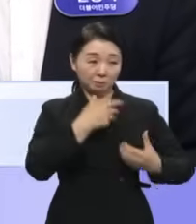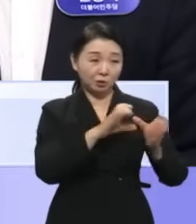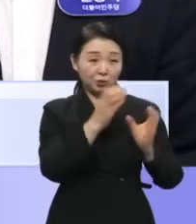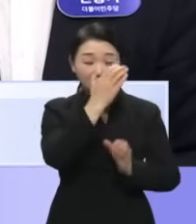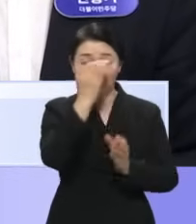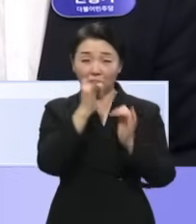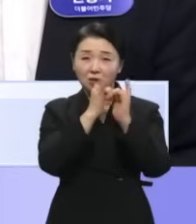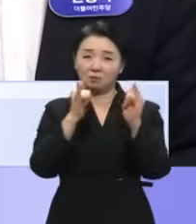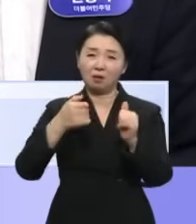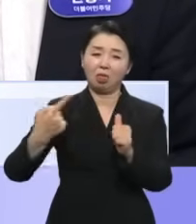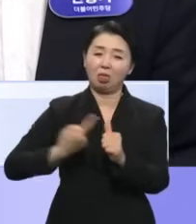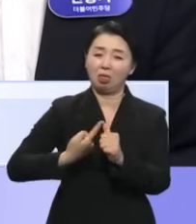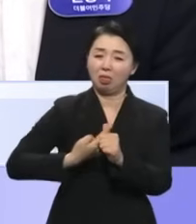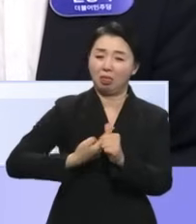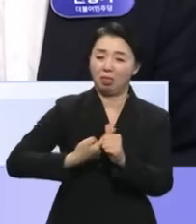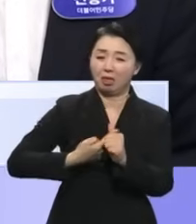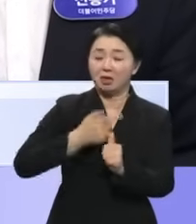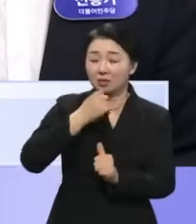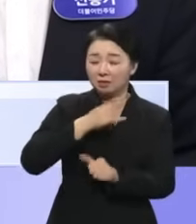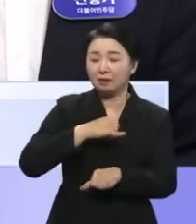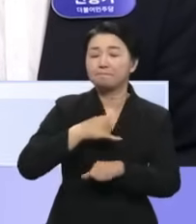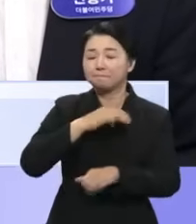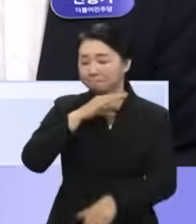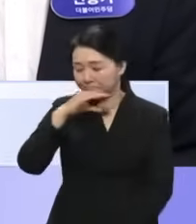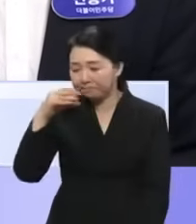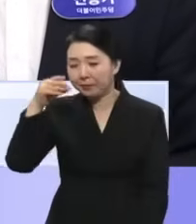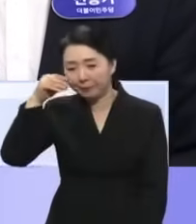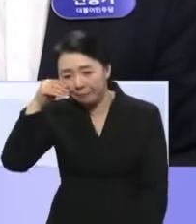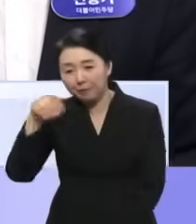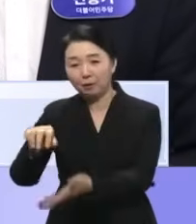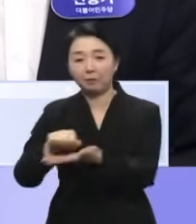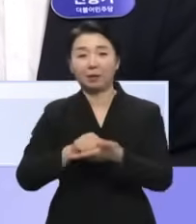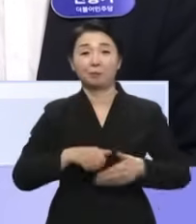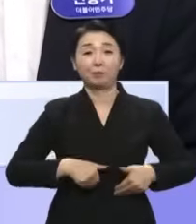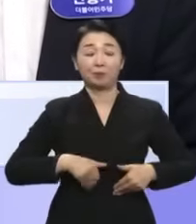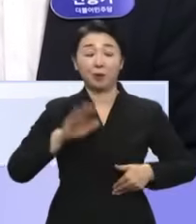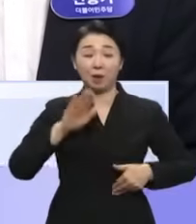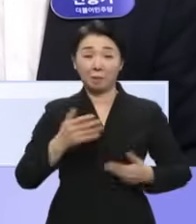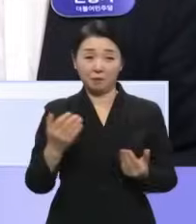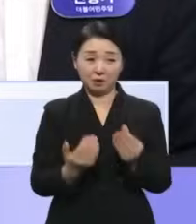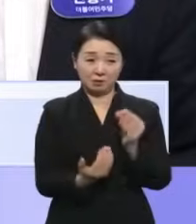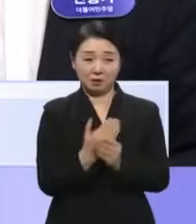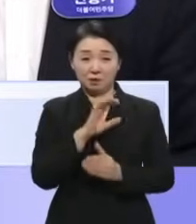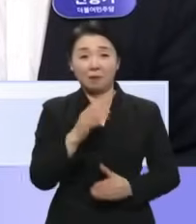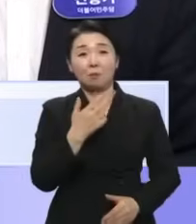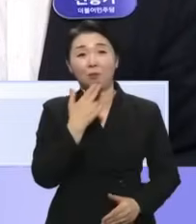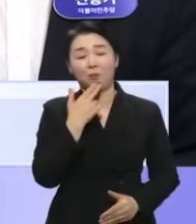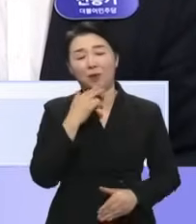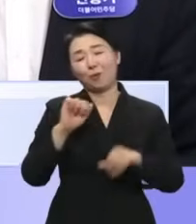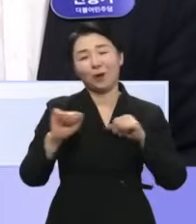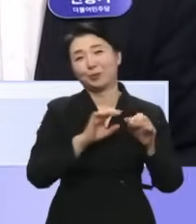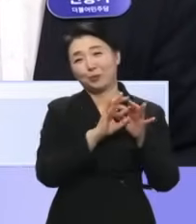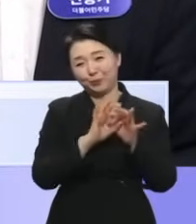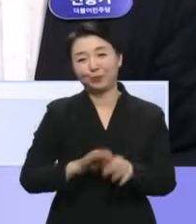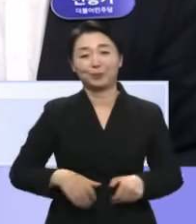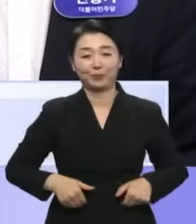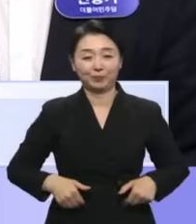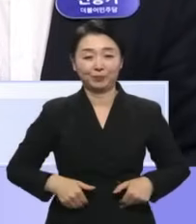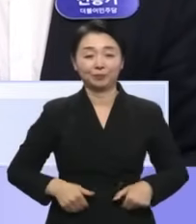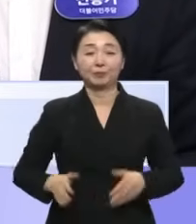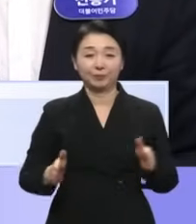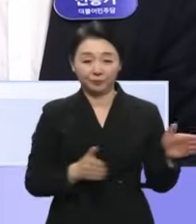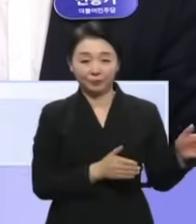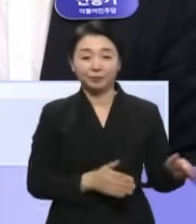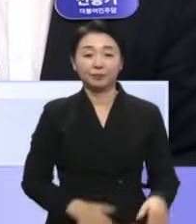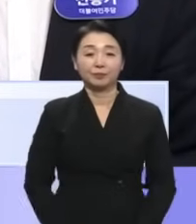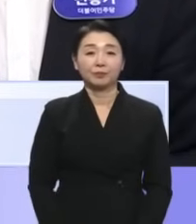굉장한 지탄이 있었던 것을 수용을 하고 앞으로는 이런 일이이 일어나지 않게 만드는 그런 활동들을 좀 이어 나가야겠다고